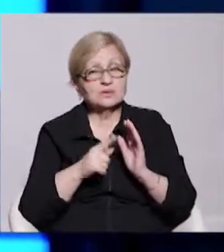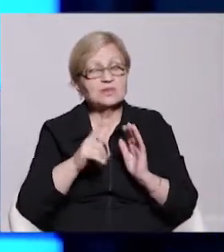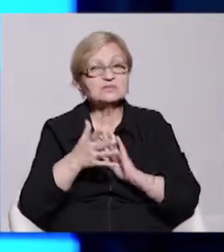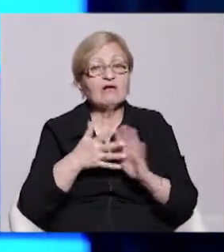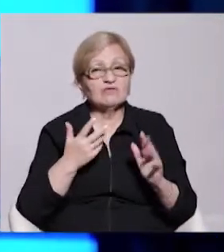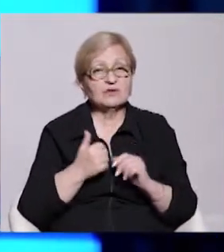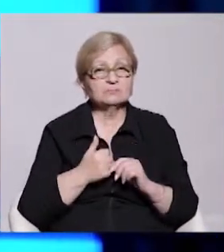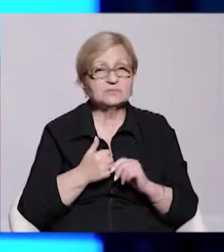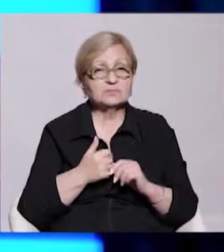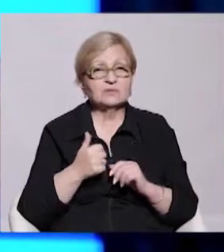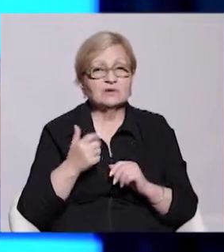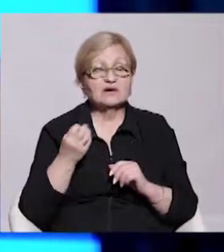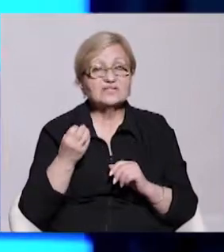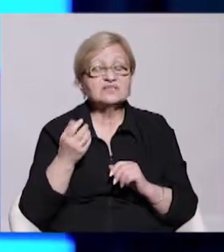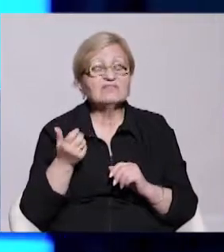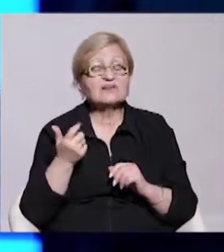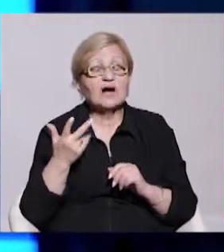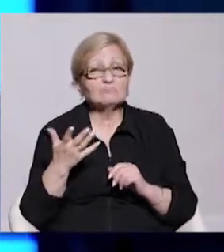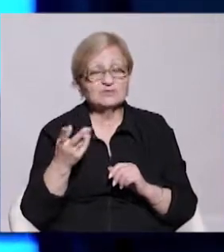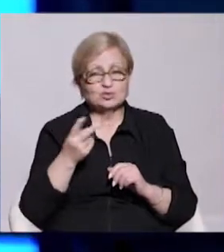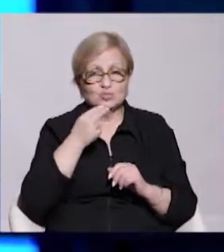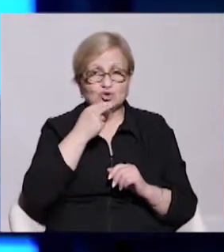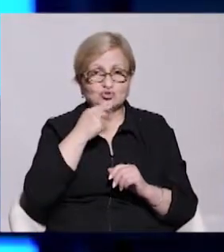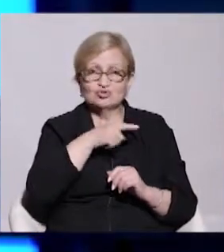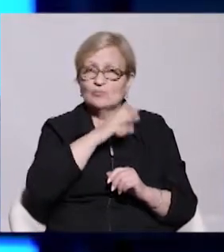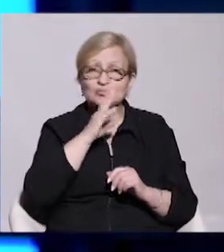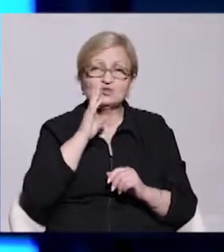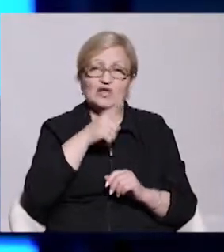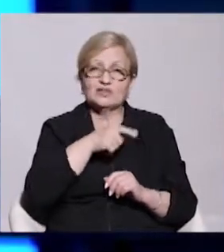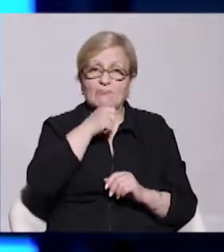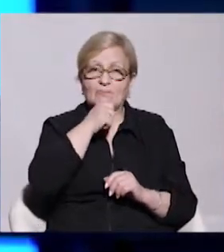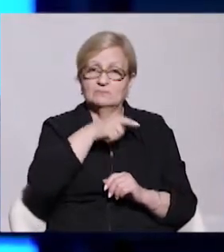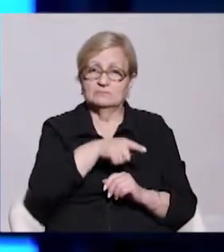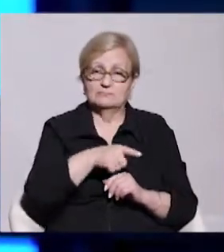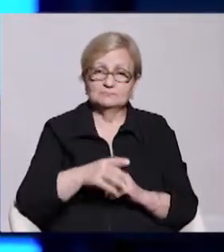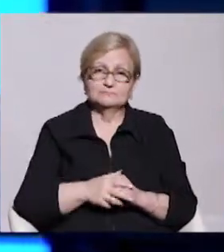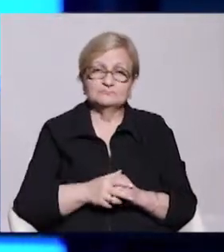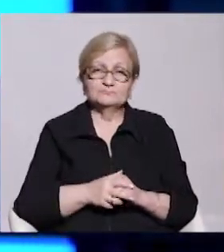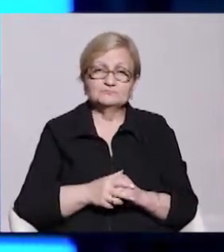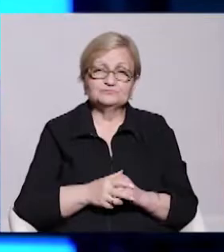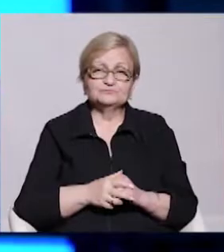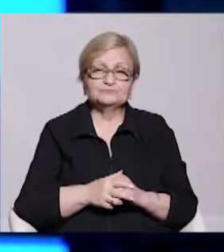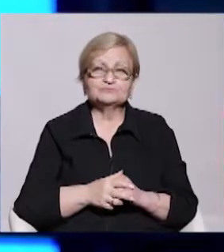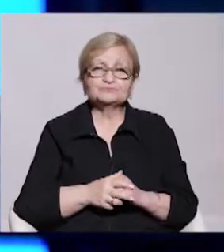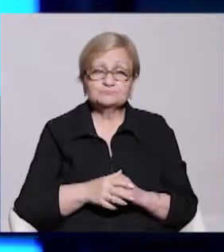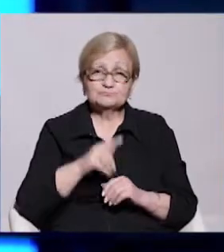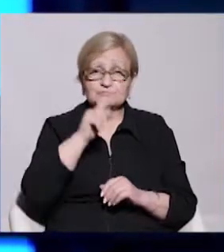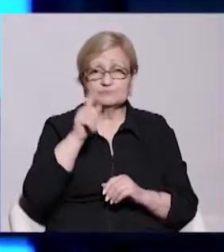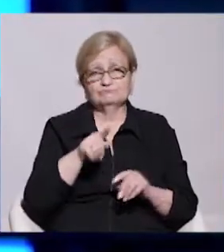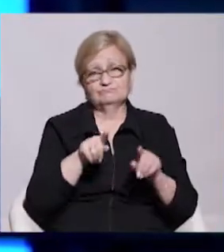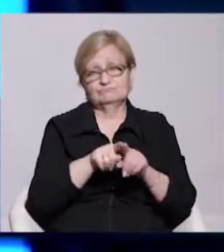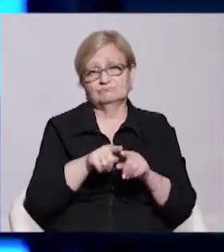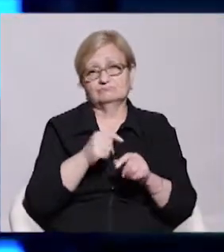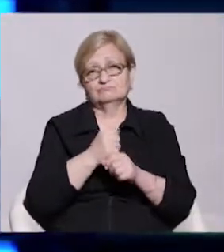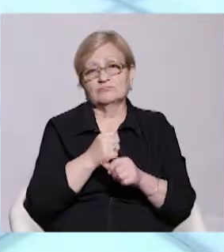რას გავიგებთ? კიდევ რამდენი უნდა შეჭამოს? დიახ, კიდევ რამდენი უნდა შეჭამოს. ესე იგი, კითხვაც ასეთი შეგვიძლია